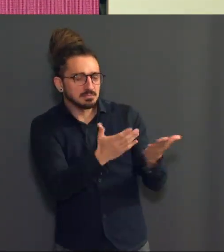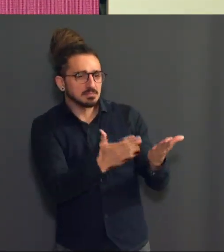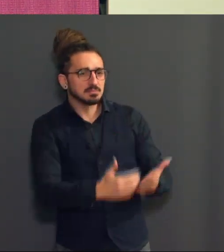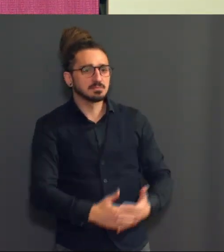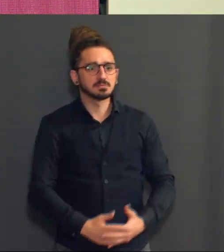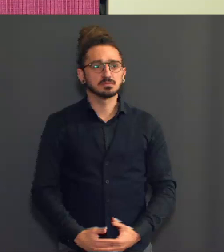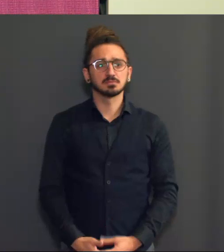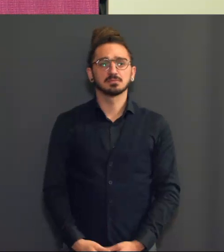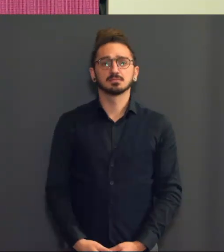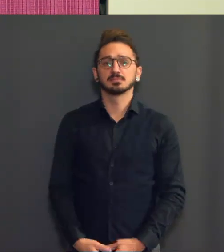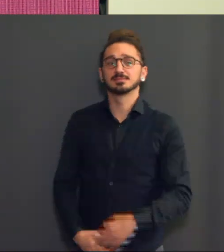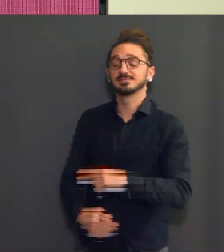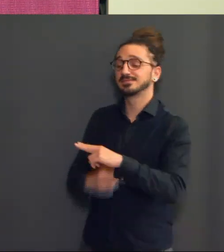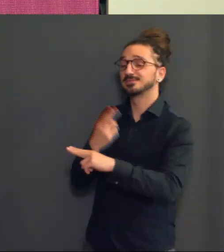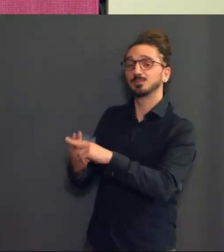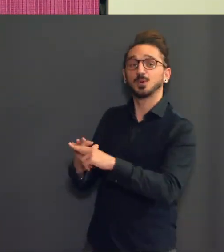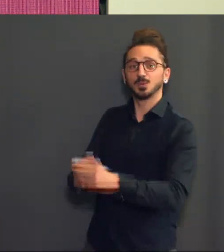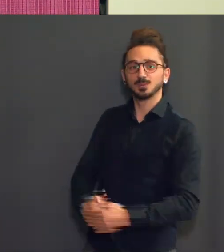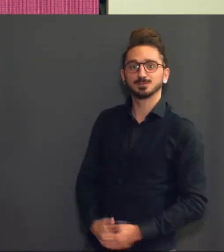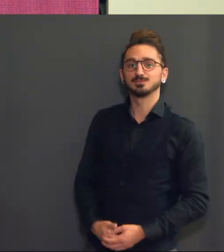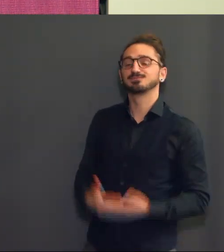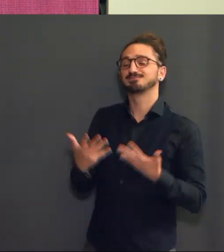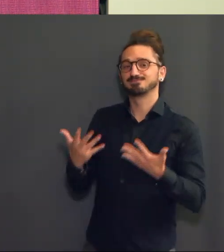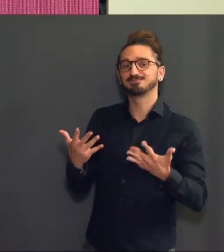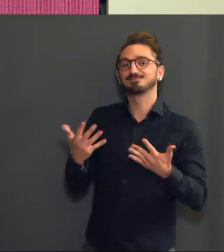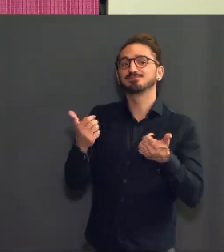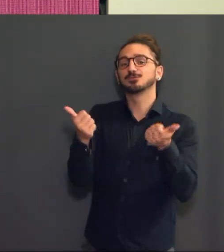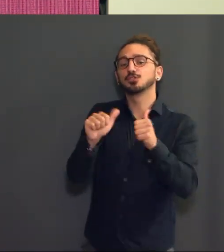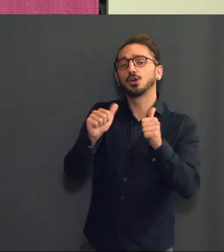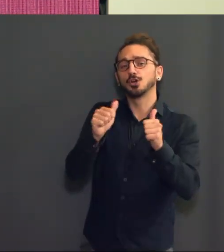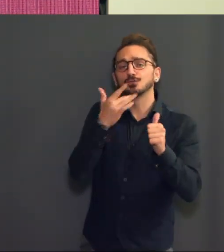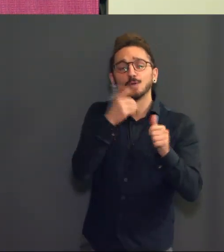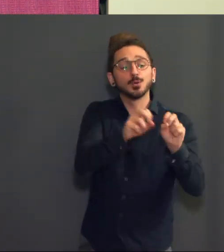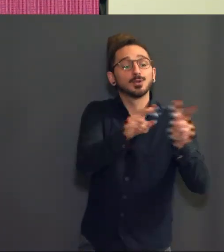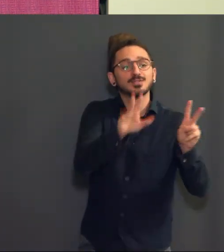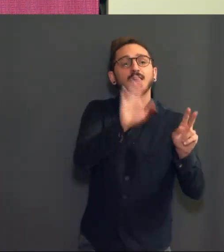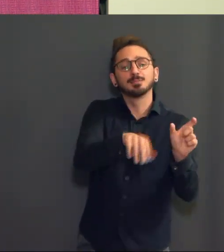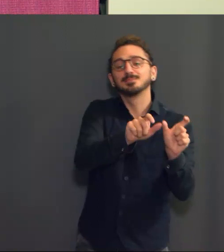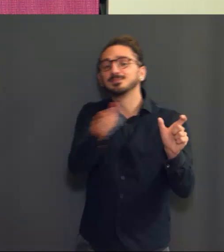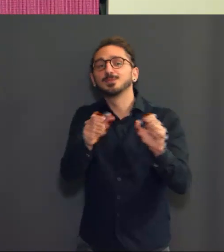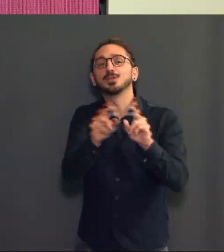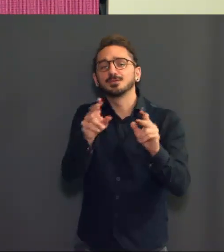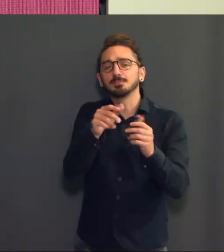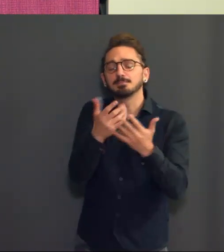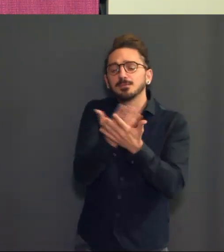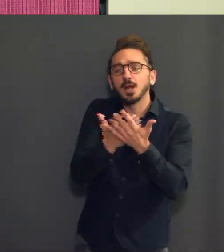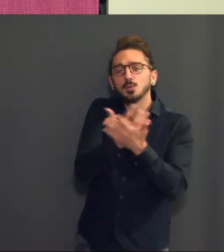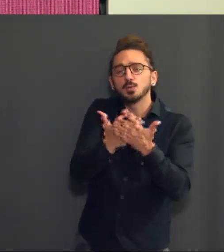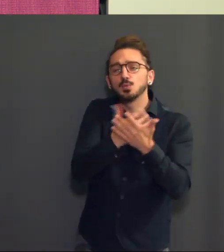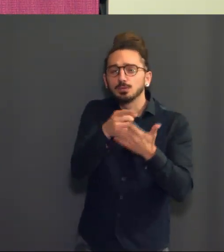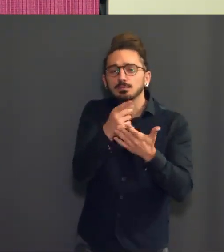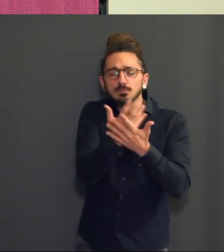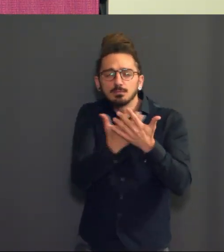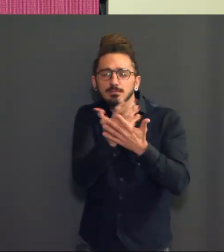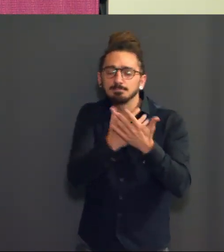Alors le temps minimum pour avoir un premier effet est de l'ordre de 2 semaines, mais idéalement je pense qu'il faut